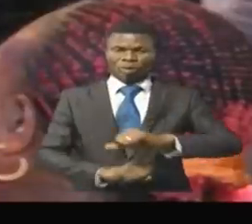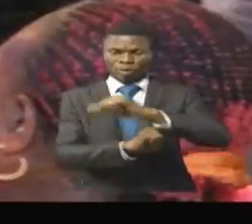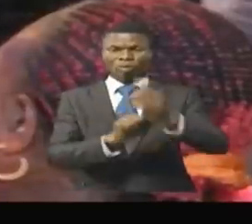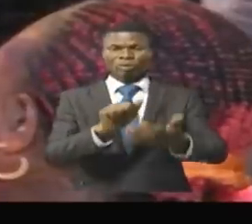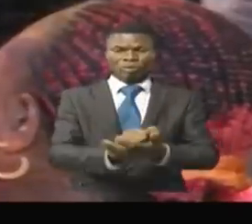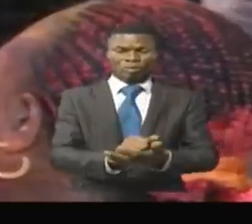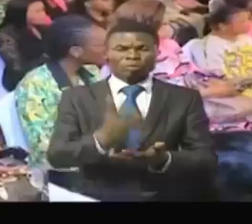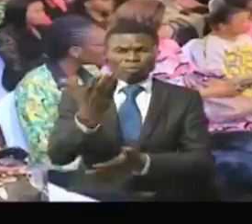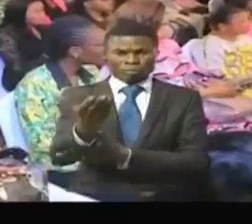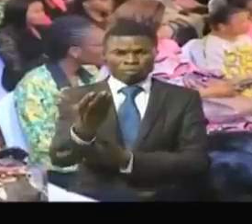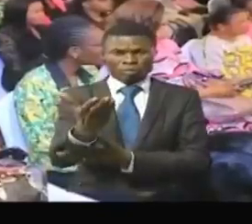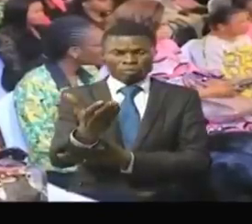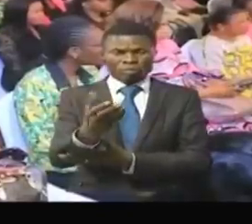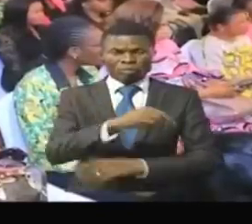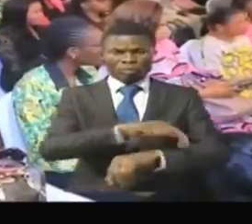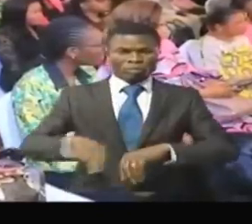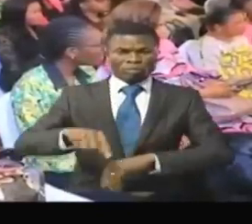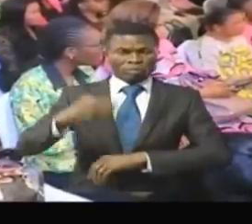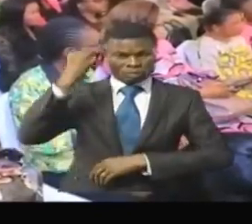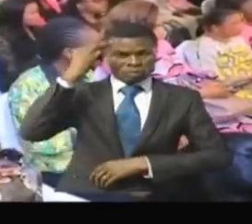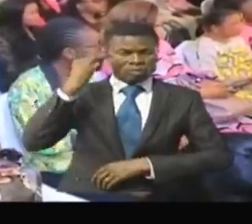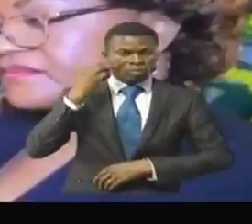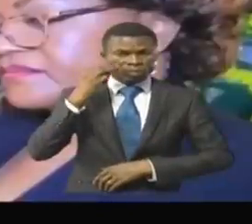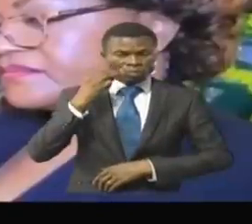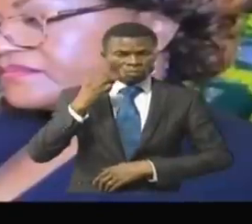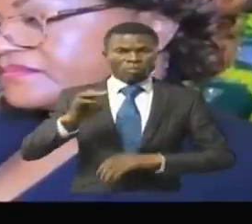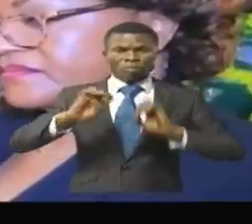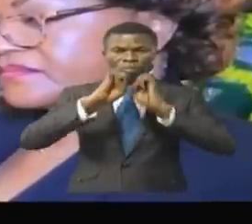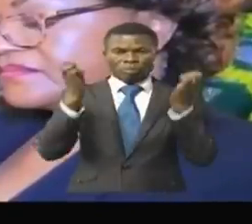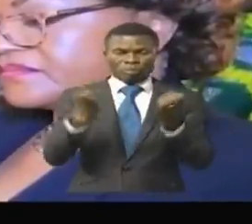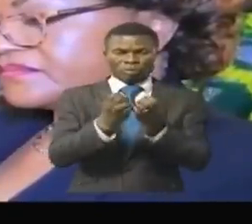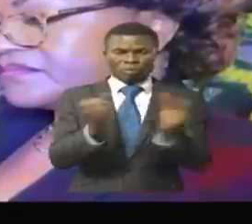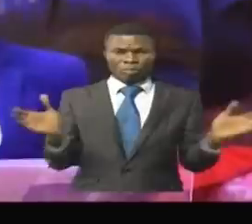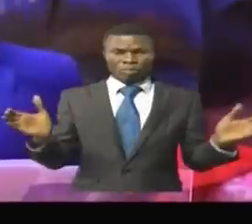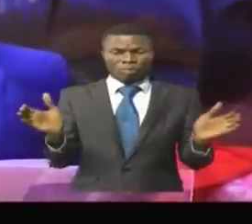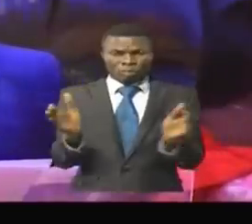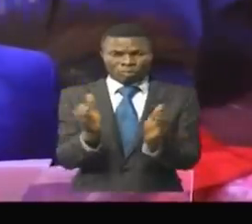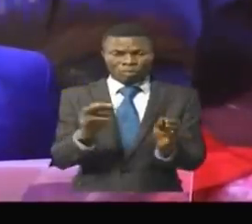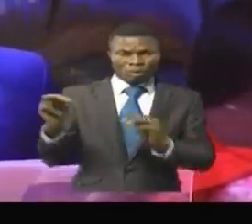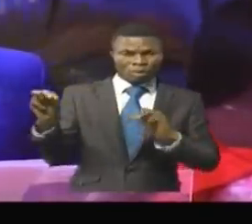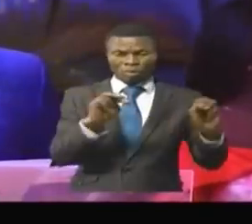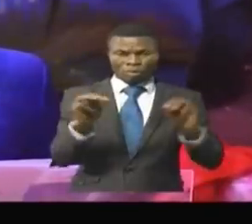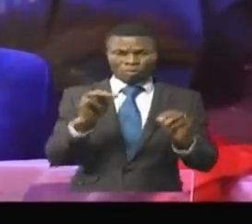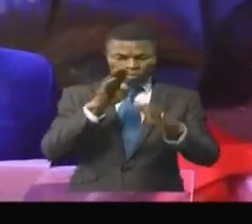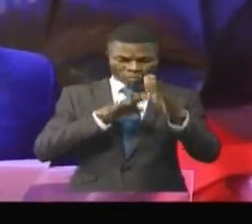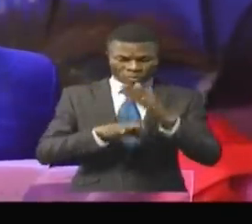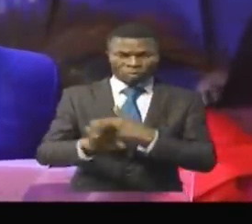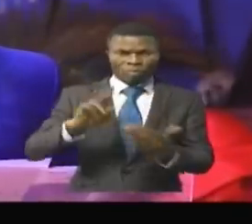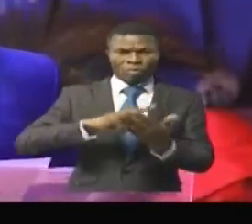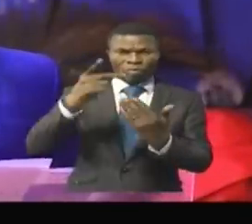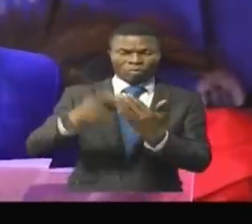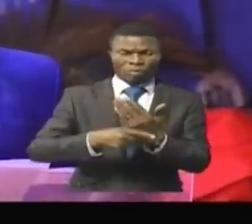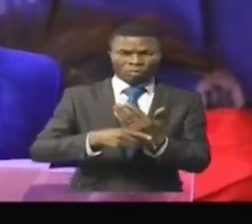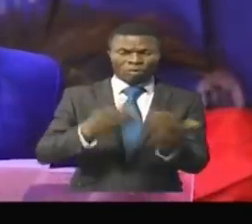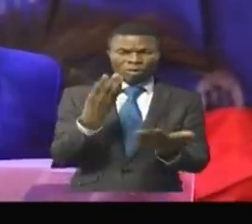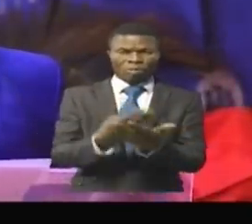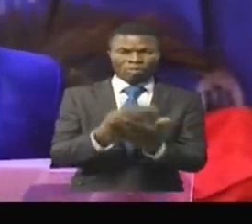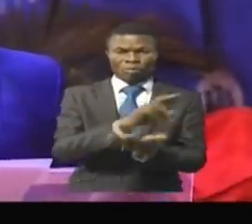Je recommande au ministère des Petites et Moyennes Entreprises d'inscrire dans son budget de l'année